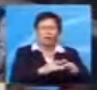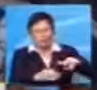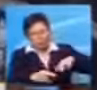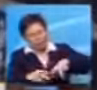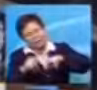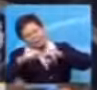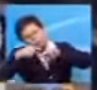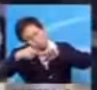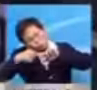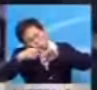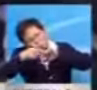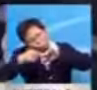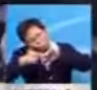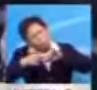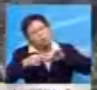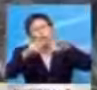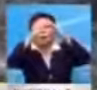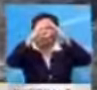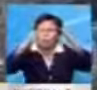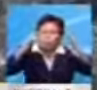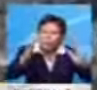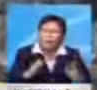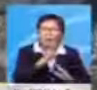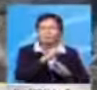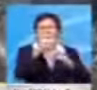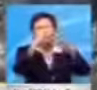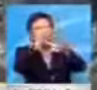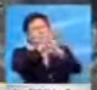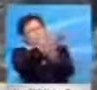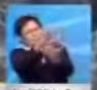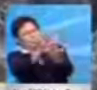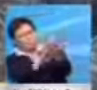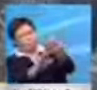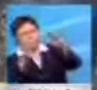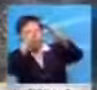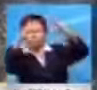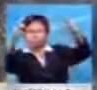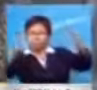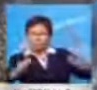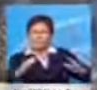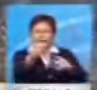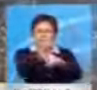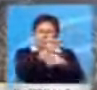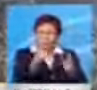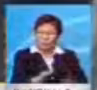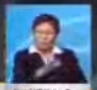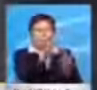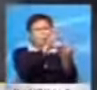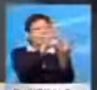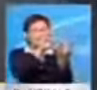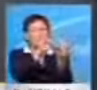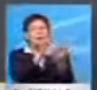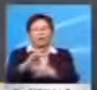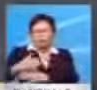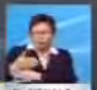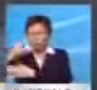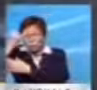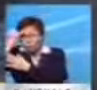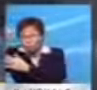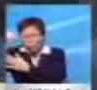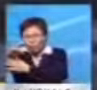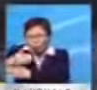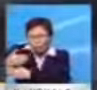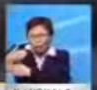dan K perahan dan Reka bent kandag Pak yang terpili sesi perkongsian ilmu bersama